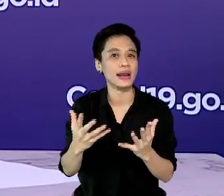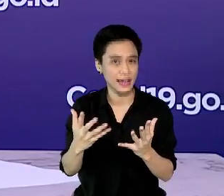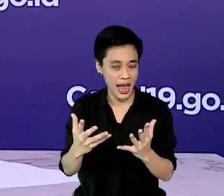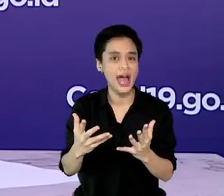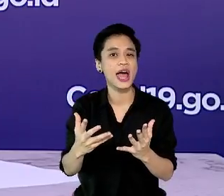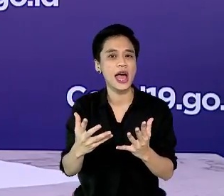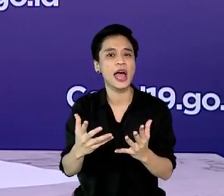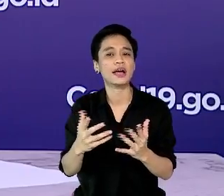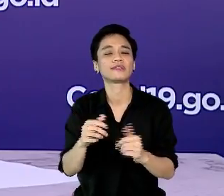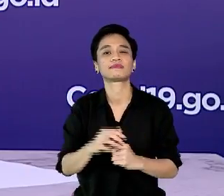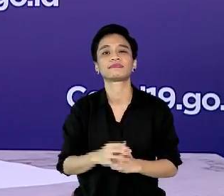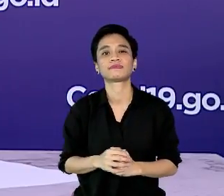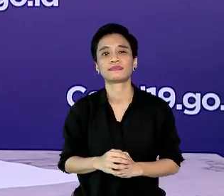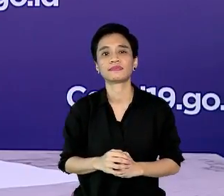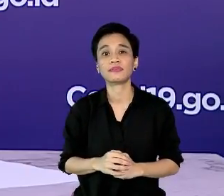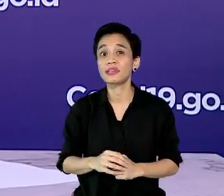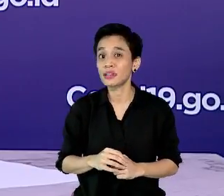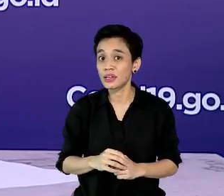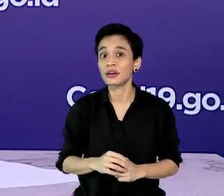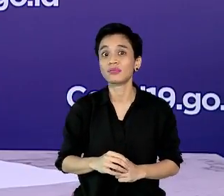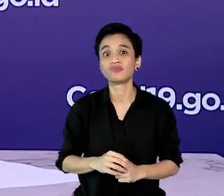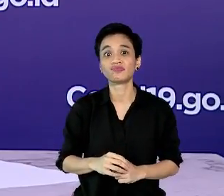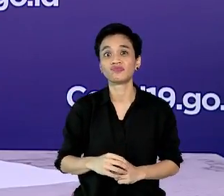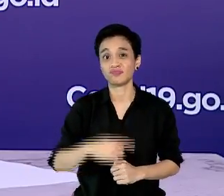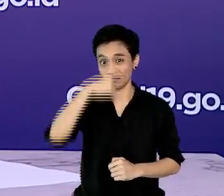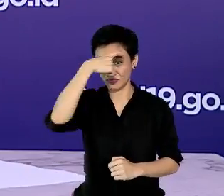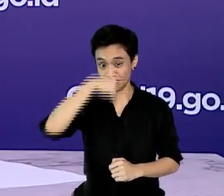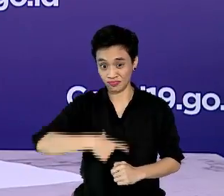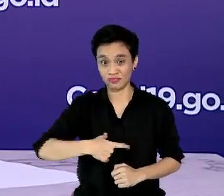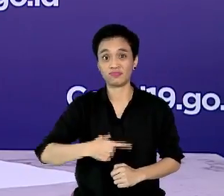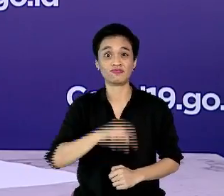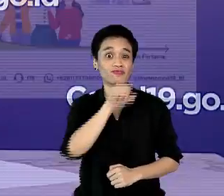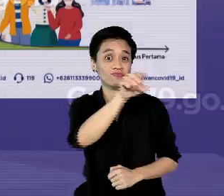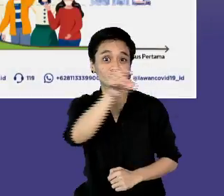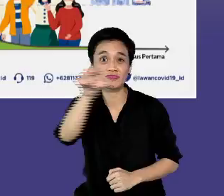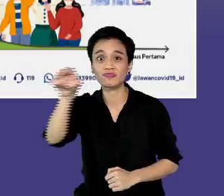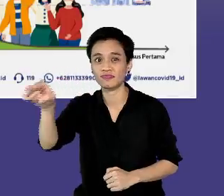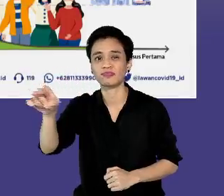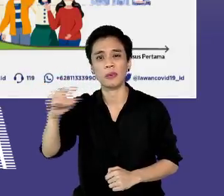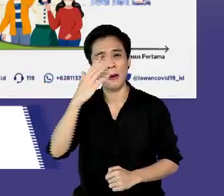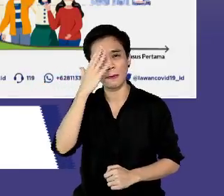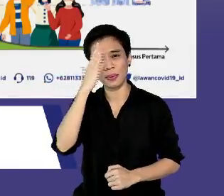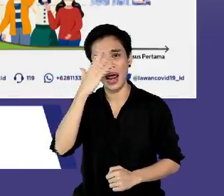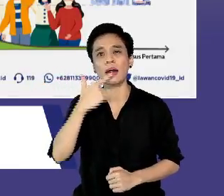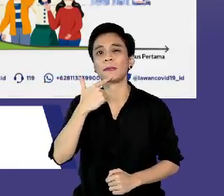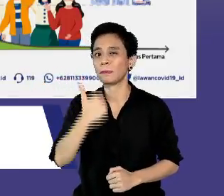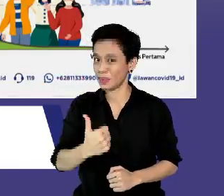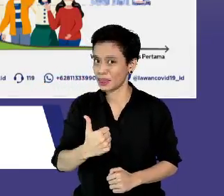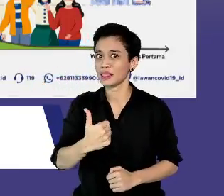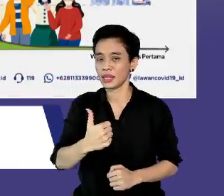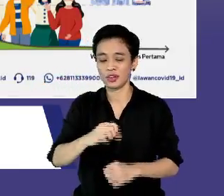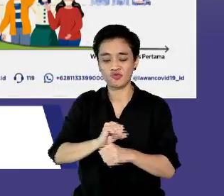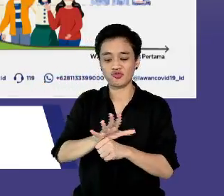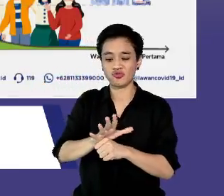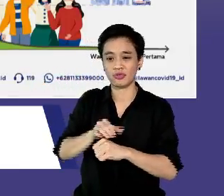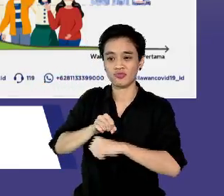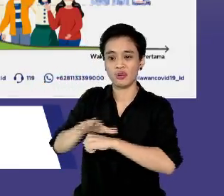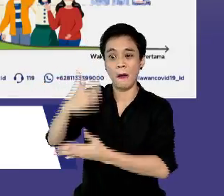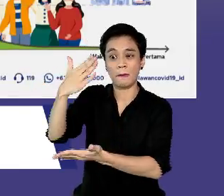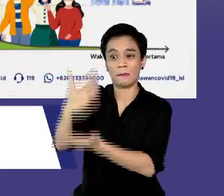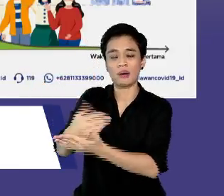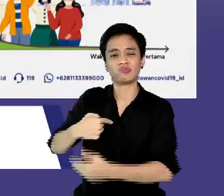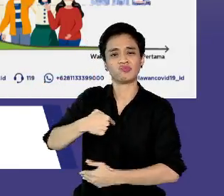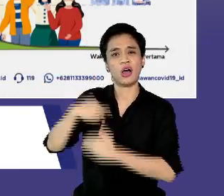secara kolektif. Setiap orang punya peranan penting untuk memutus meluasnya mata rantai